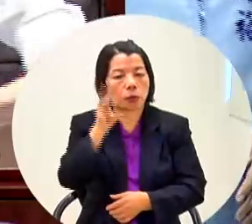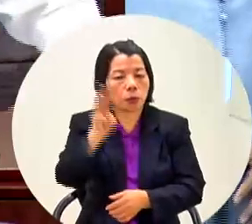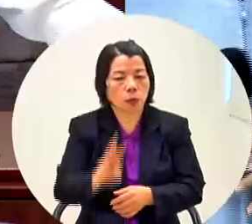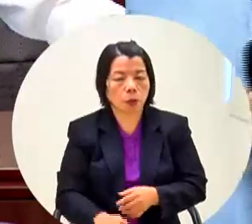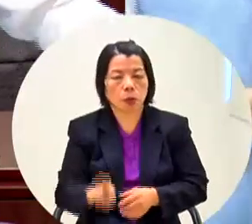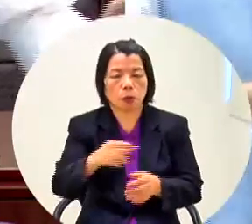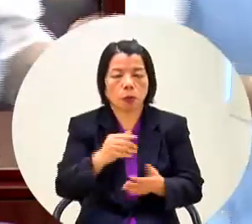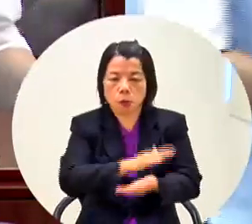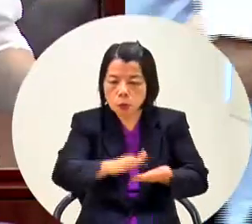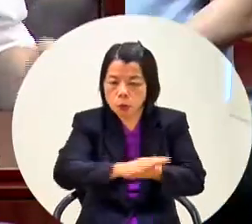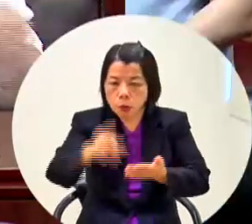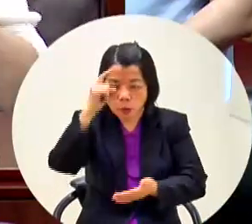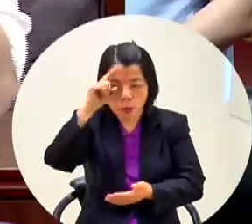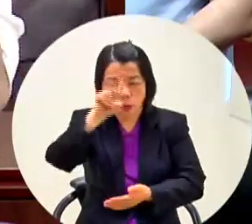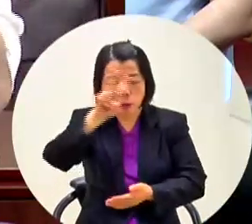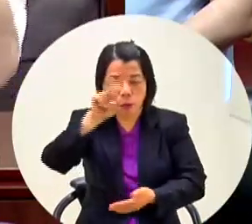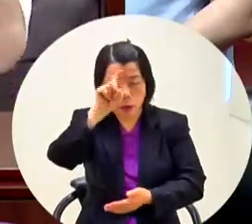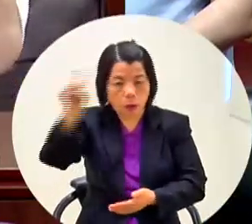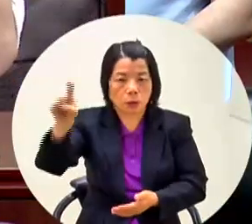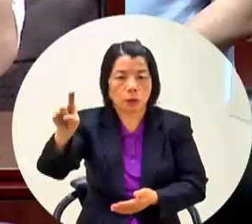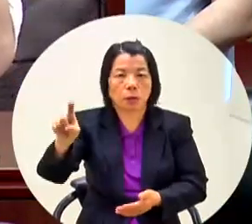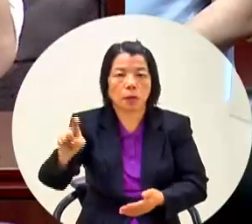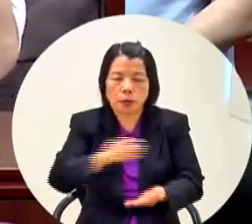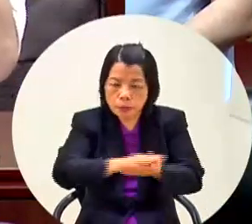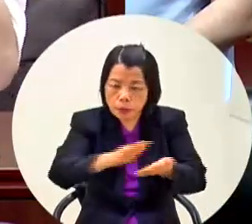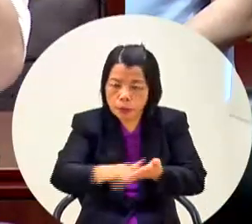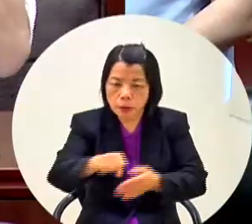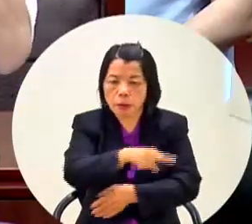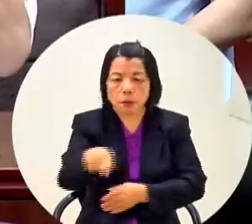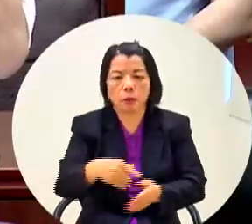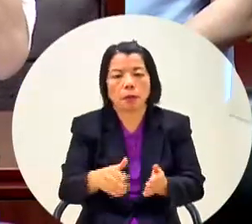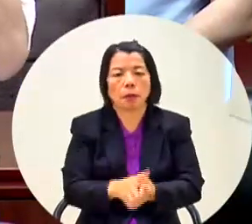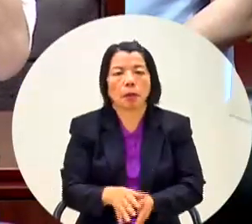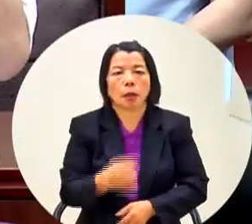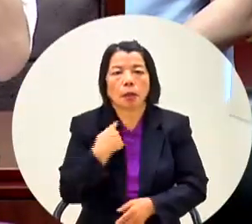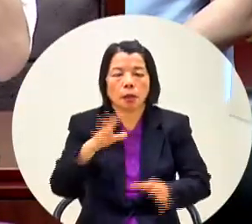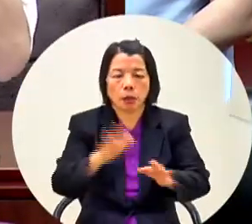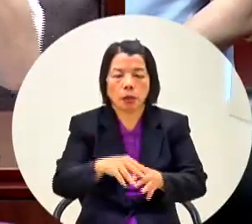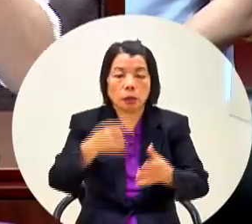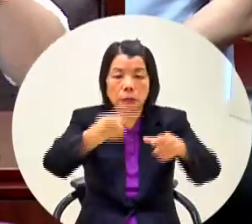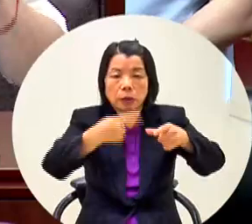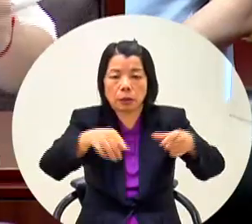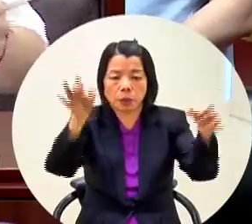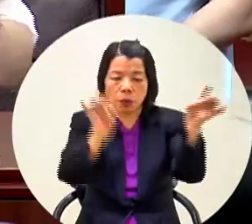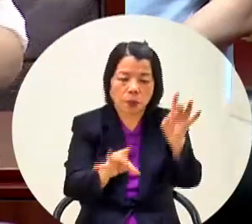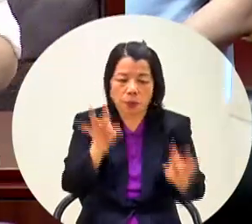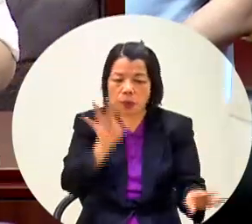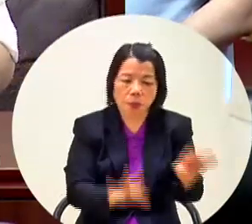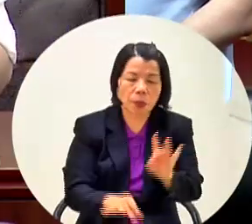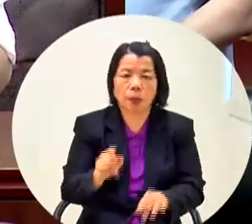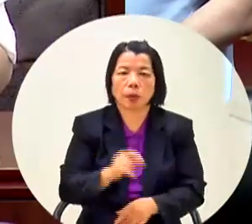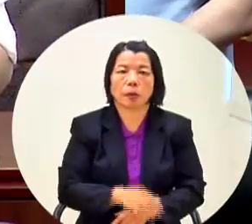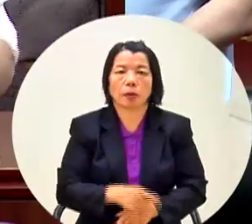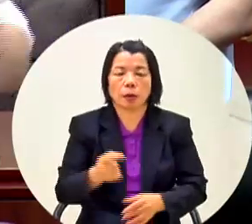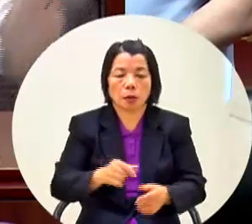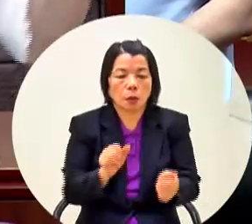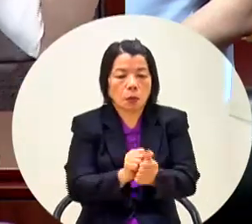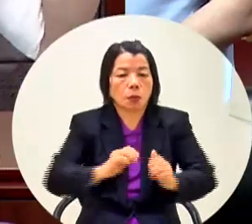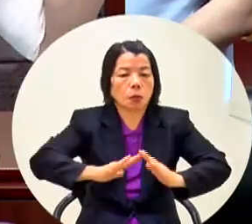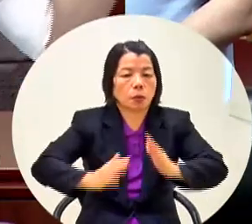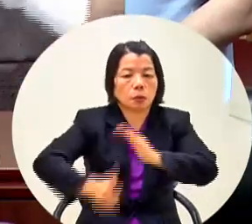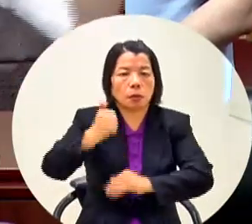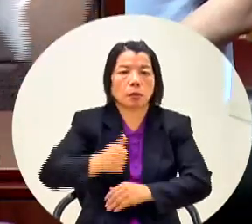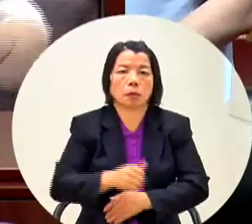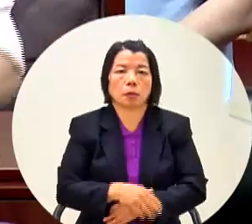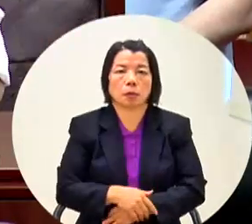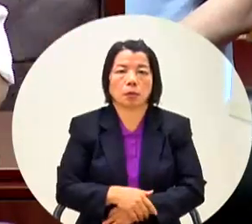清理得干干净净，马上第二天就有人唱衰，有落叶。现在我们副市长李世川副市长昨天到